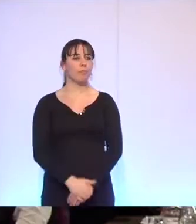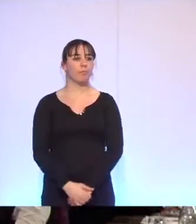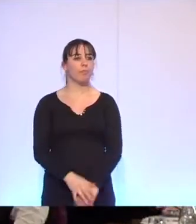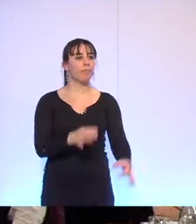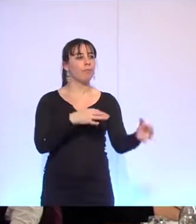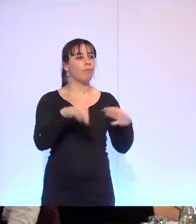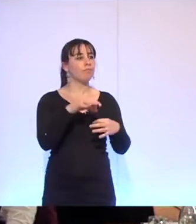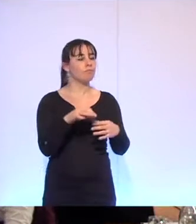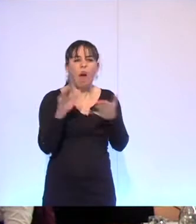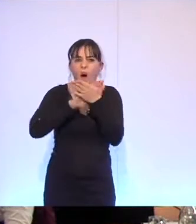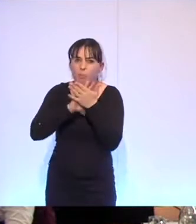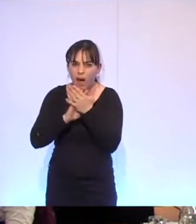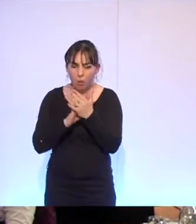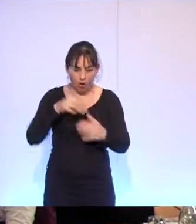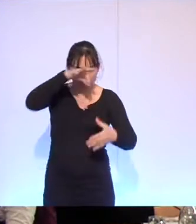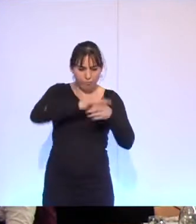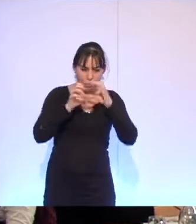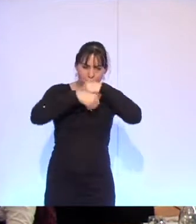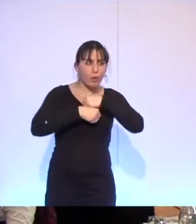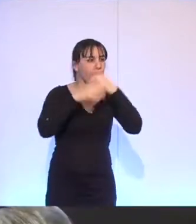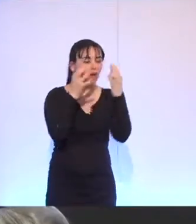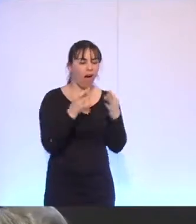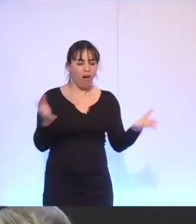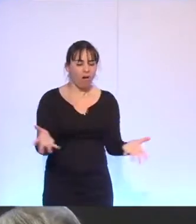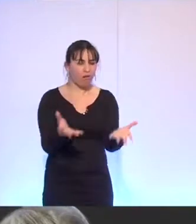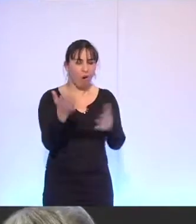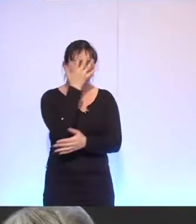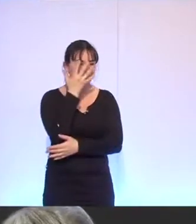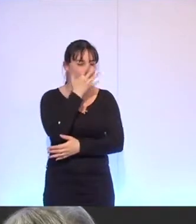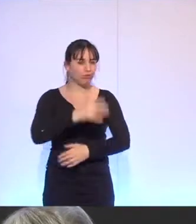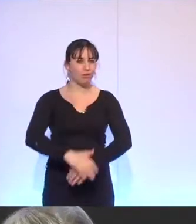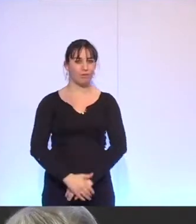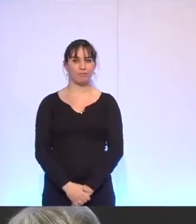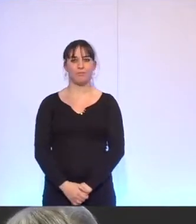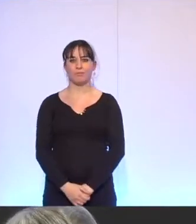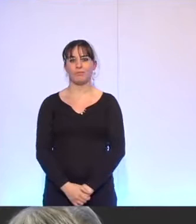Ah, c'est un bulletin secret, pardon. Prenez votre temps.